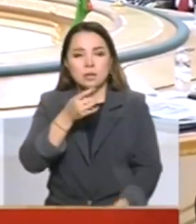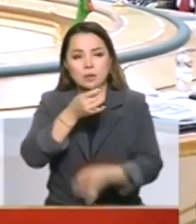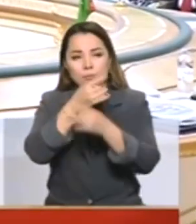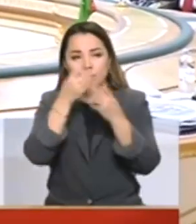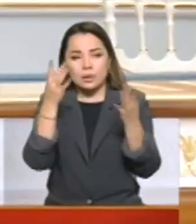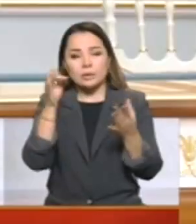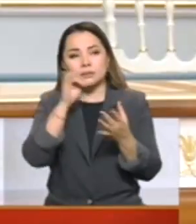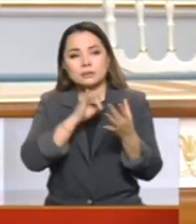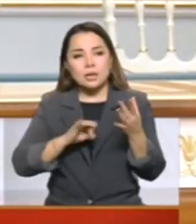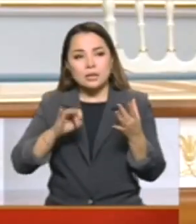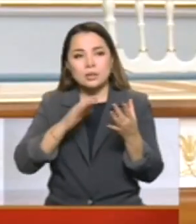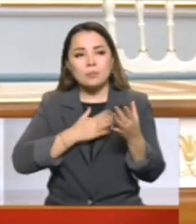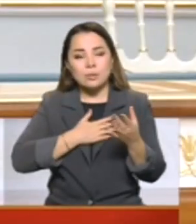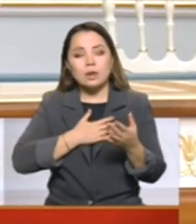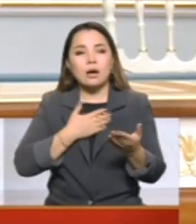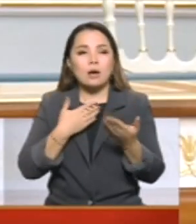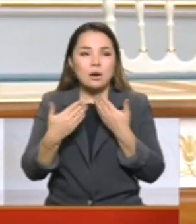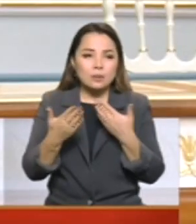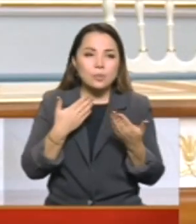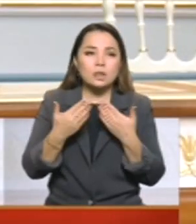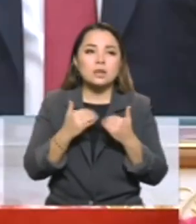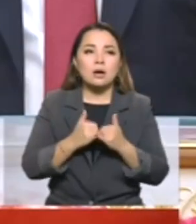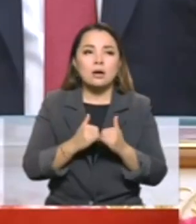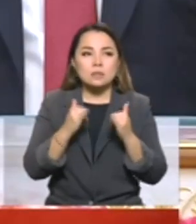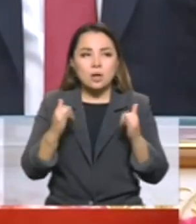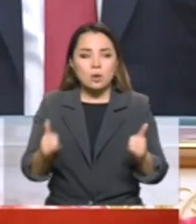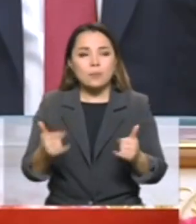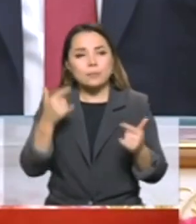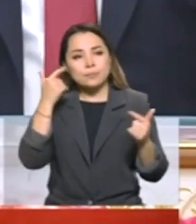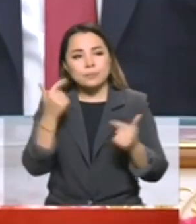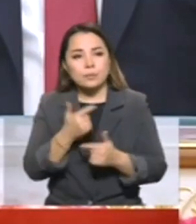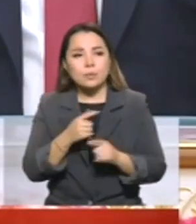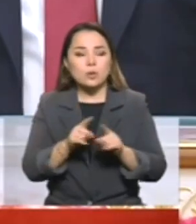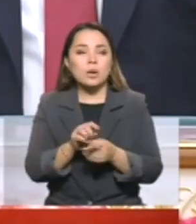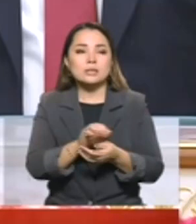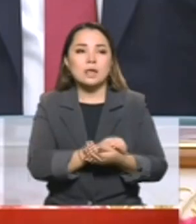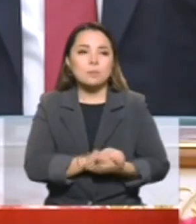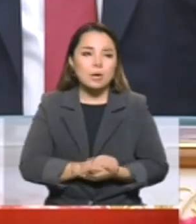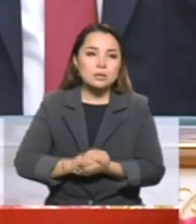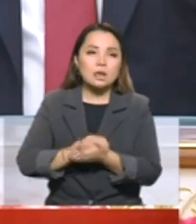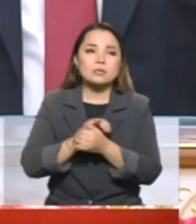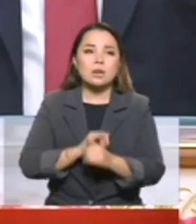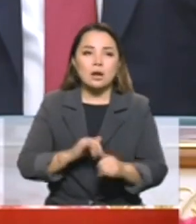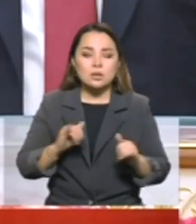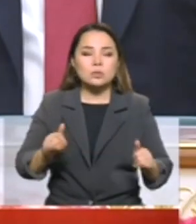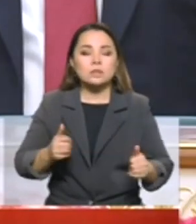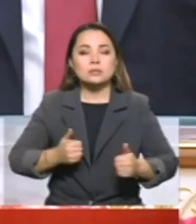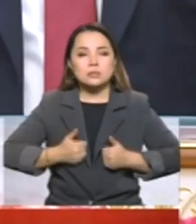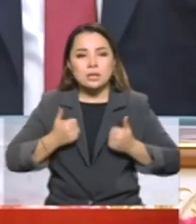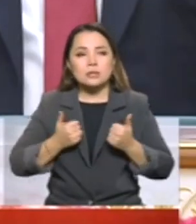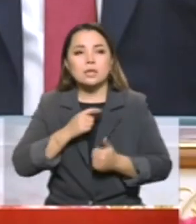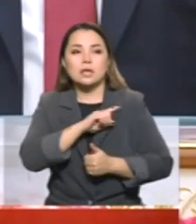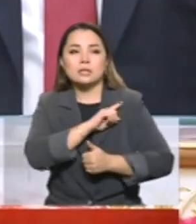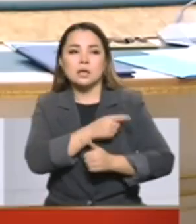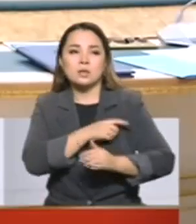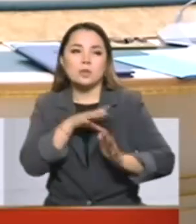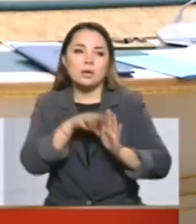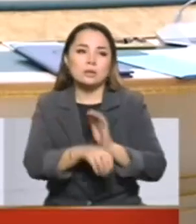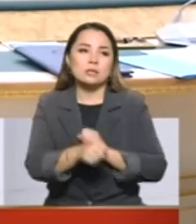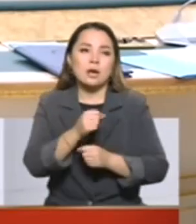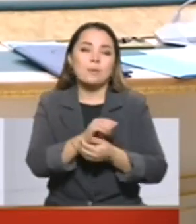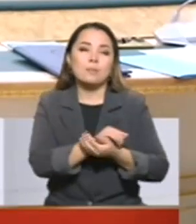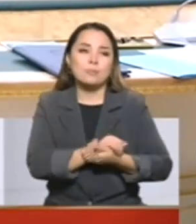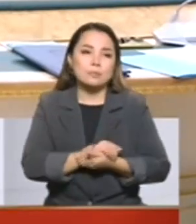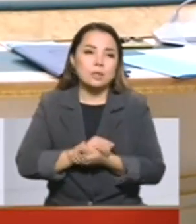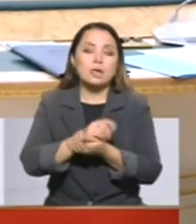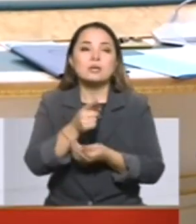бен тарихымызға негізделген адами қарым-қатынасымызды арттыру үшін жоғары білім беру саласындағы ынтымақтастықты нығайтуға күш салып жатырмыз. Әрине, бірлігімізді нығайту